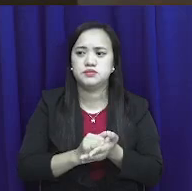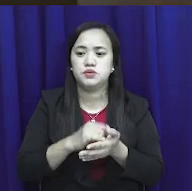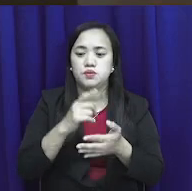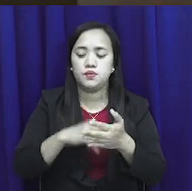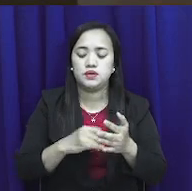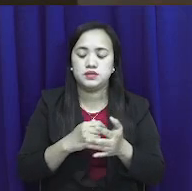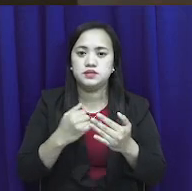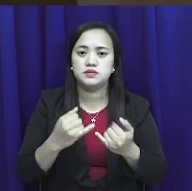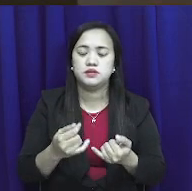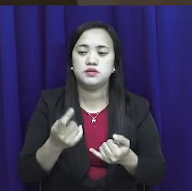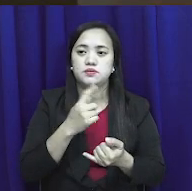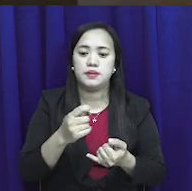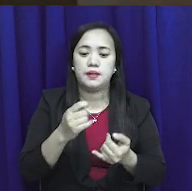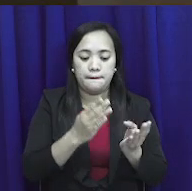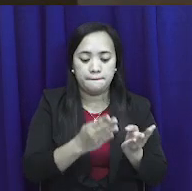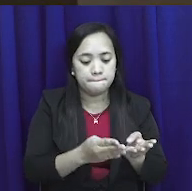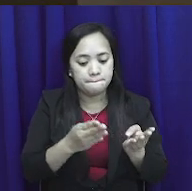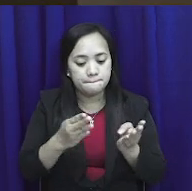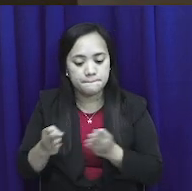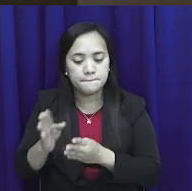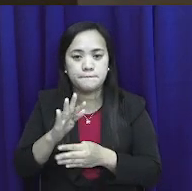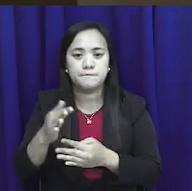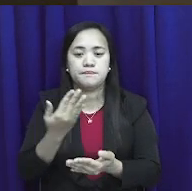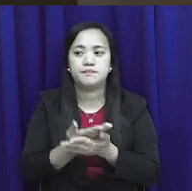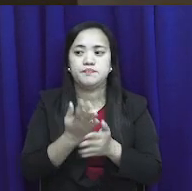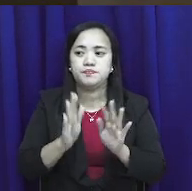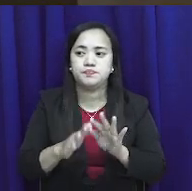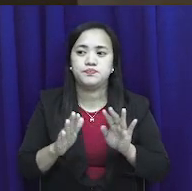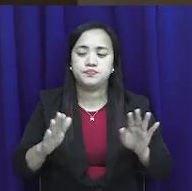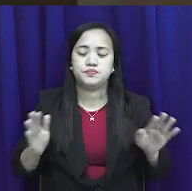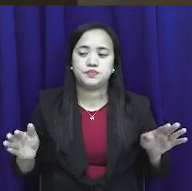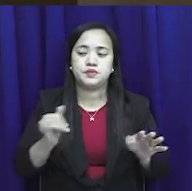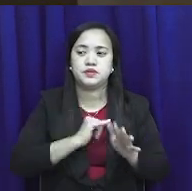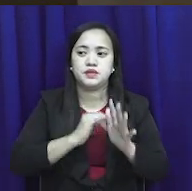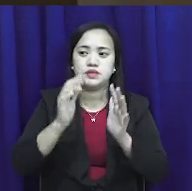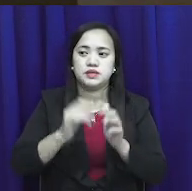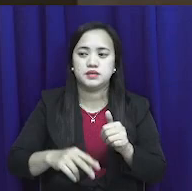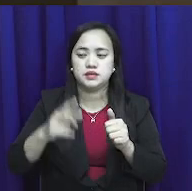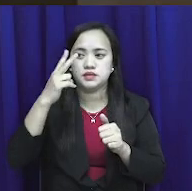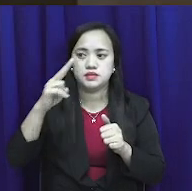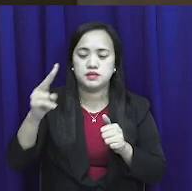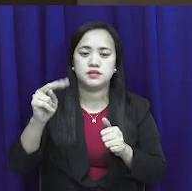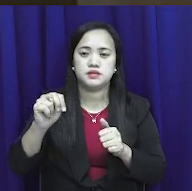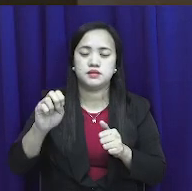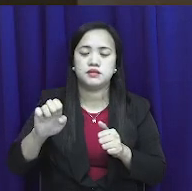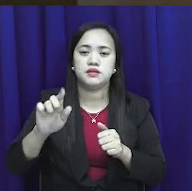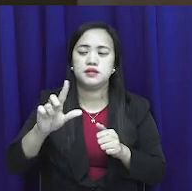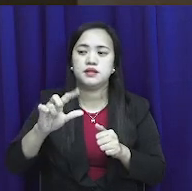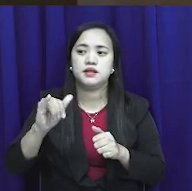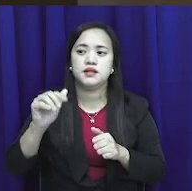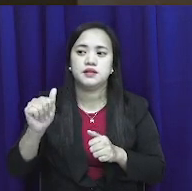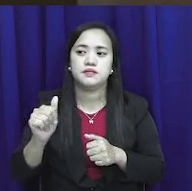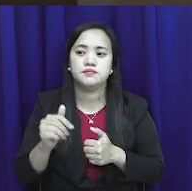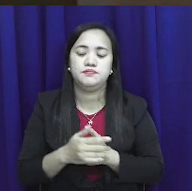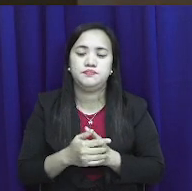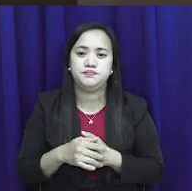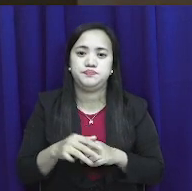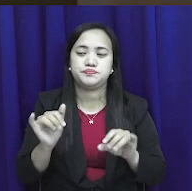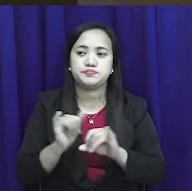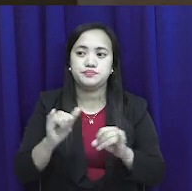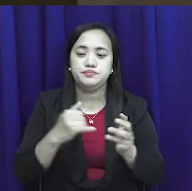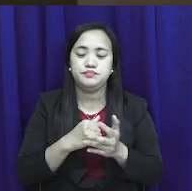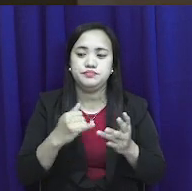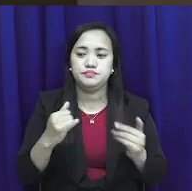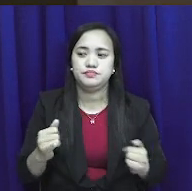kanyang pagdadala sa kanyang mga anak kitang-kita ko yan si Ma'am Nelia nung ah dito pa nung lumipat